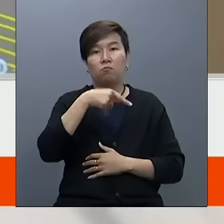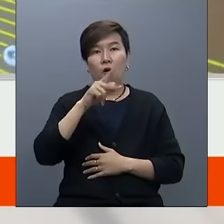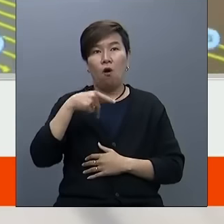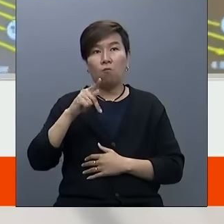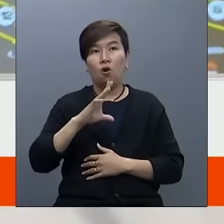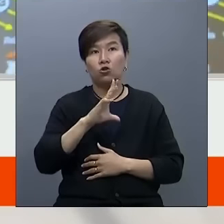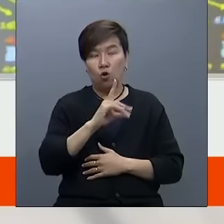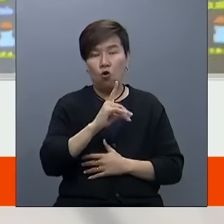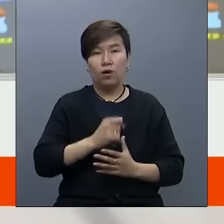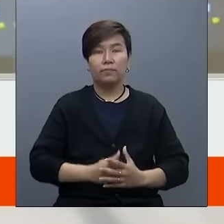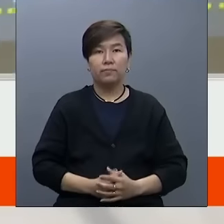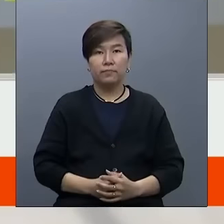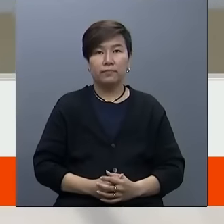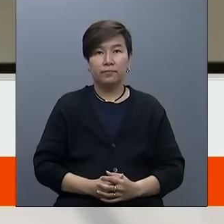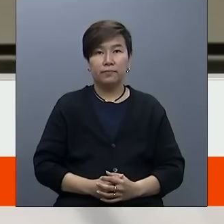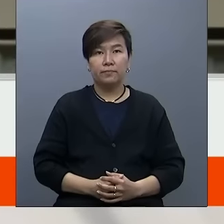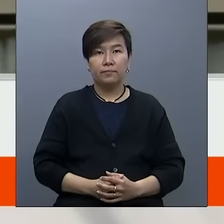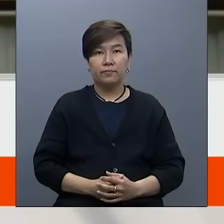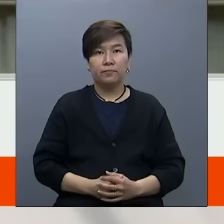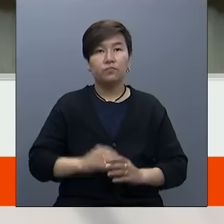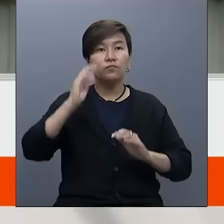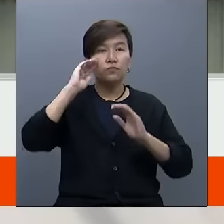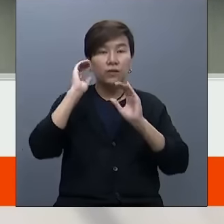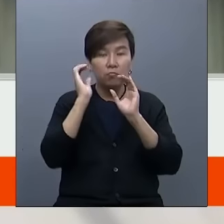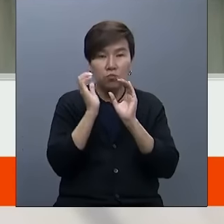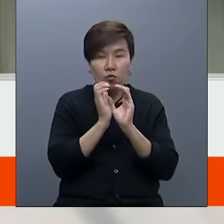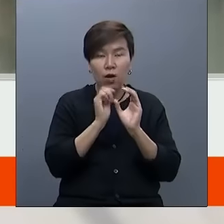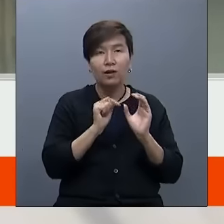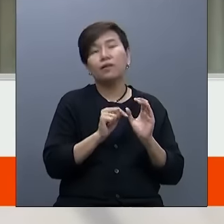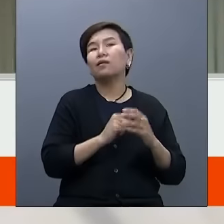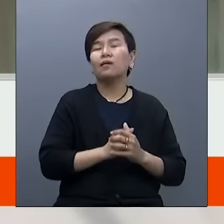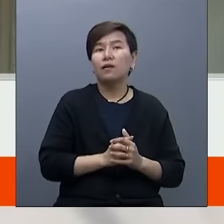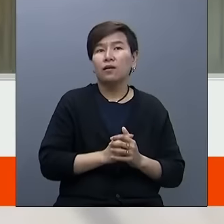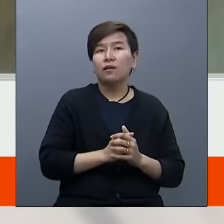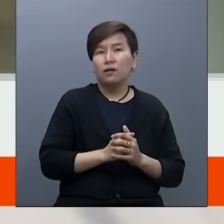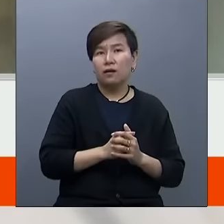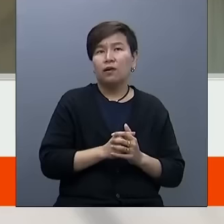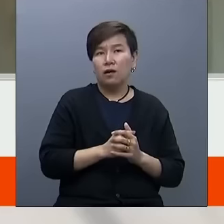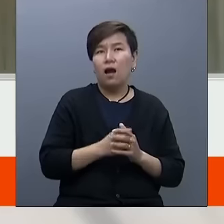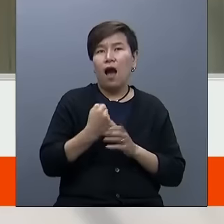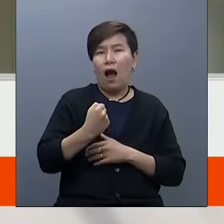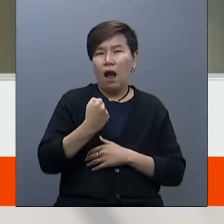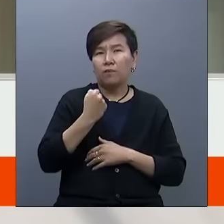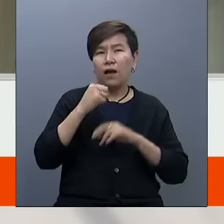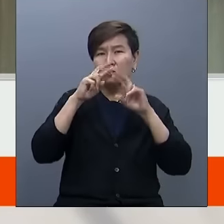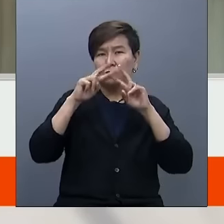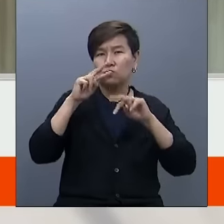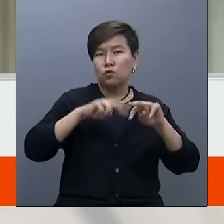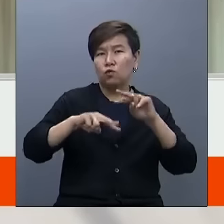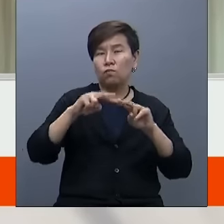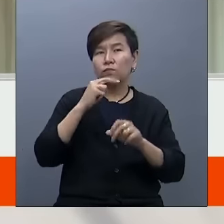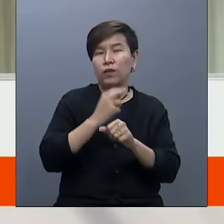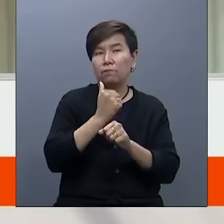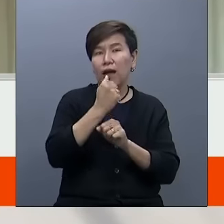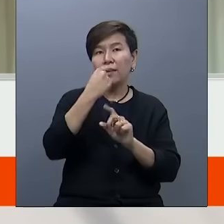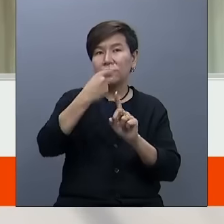ย่างไรก็ตามตำรวจเองเนี่ยในคดีทั่วๆไปแม้จะเป็นอำนาจปปช.เนี่ยตำรวจก็มีอำนาจสอบสวนได้1เดือนแล้วก็ต้